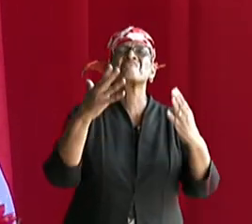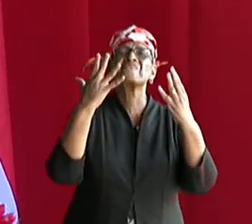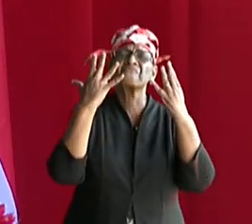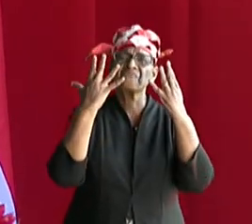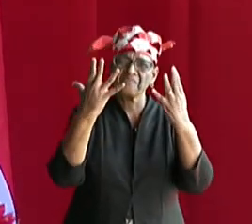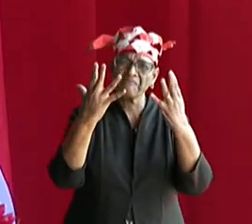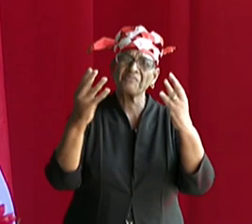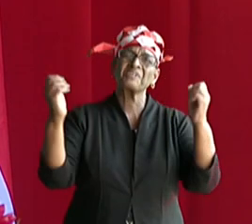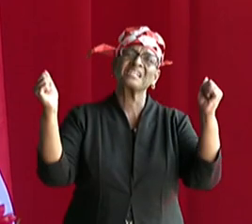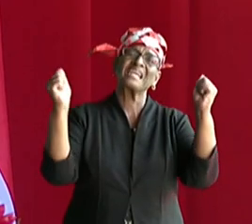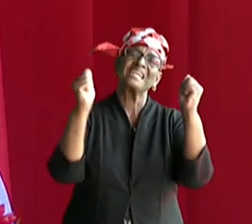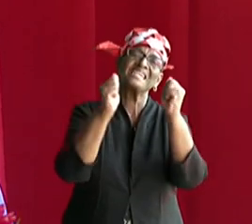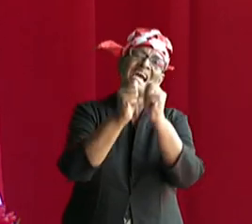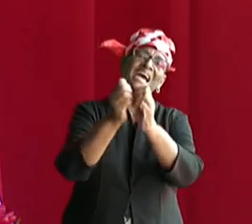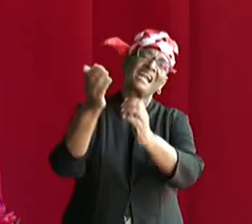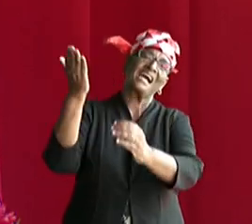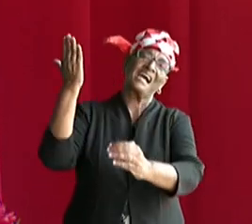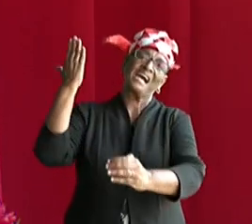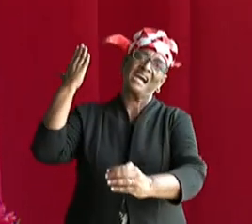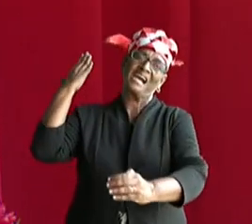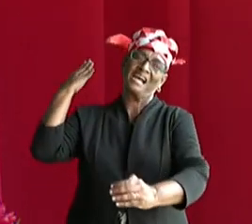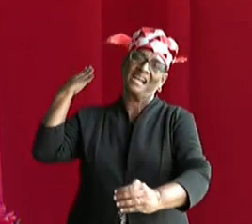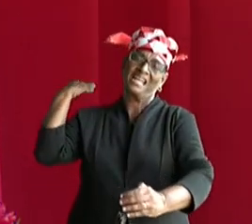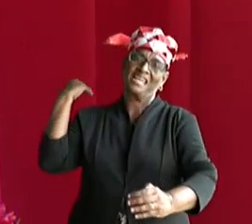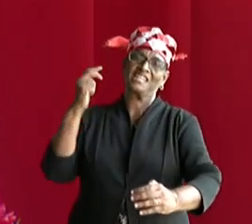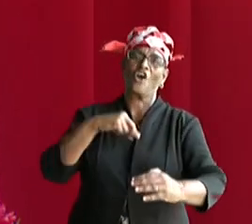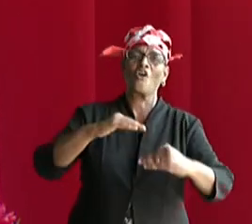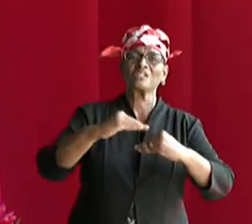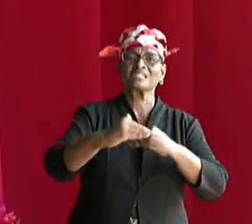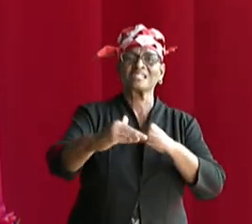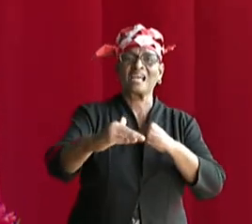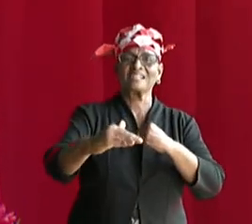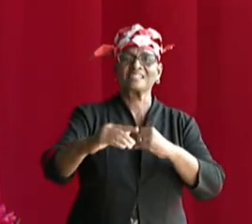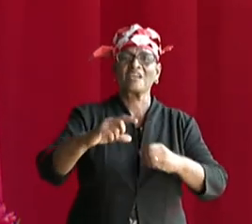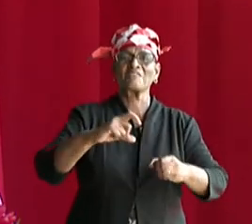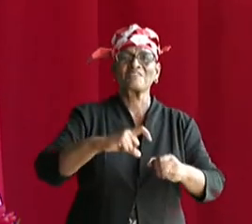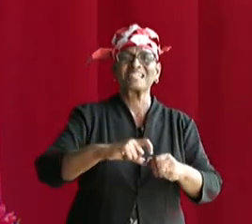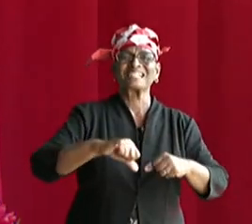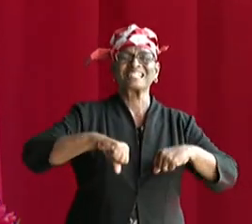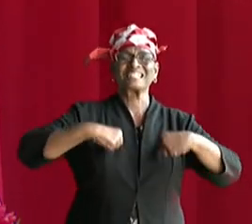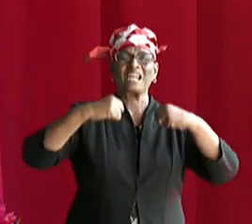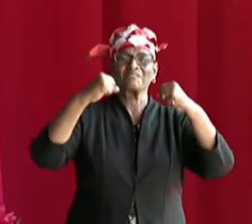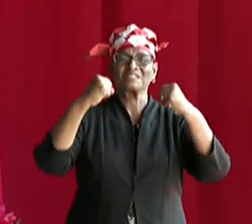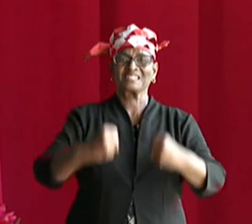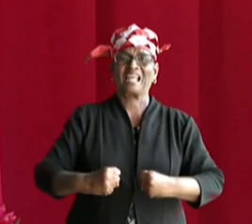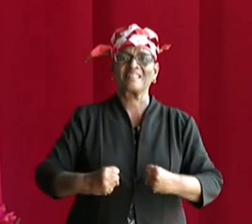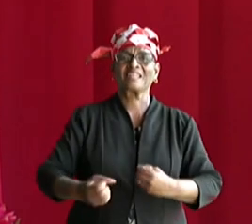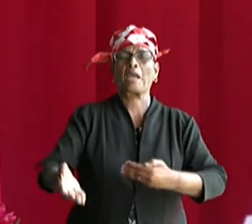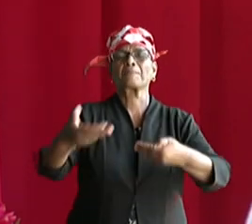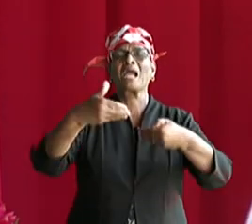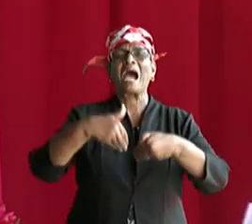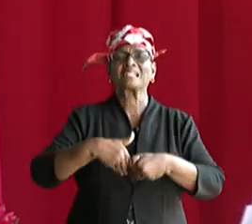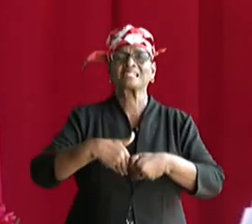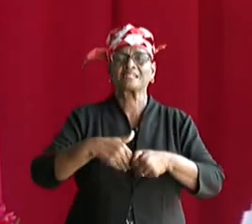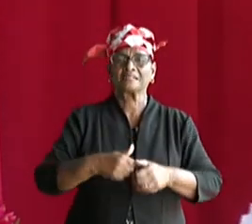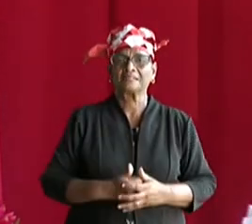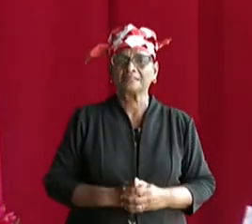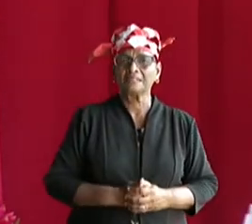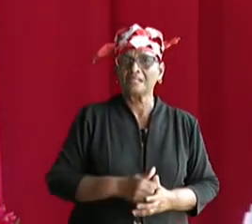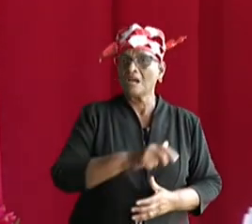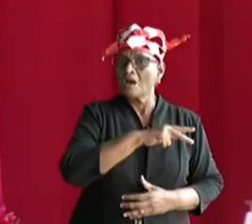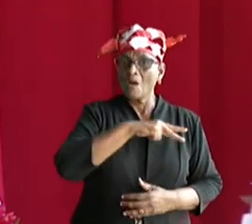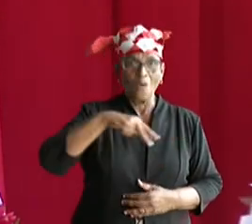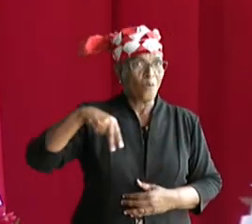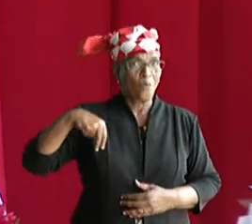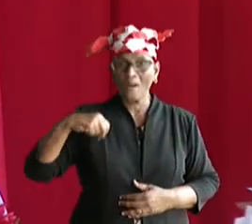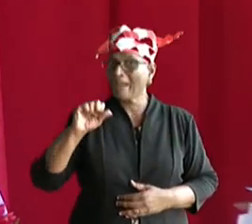45 jaar geleden dat ons land de status van zelfstandigheid heeft verworven. We kunnen ons